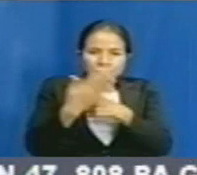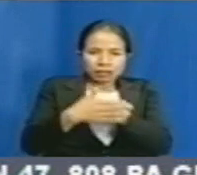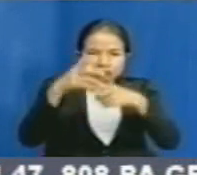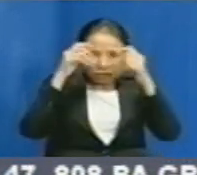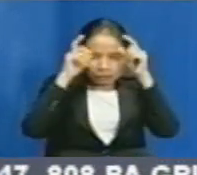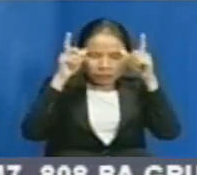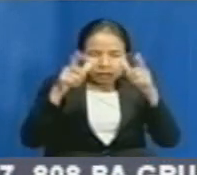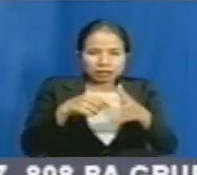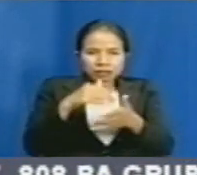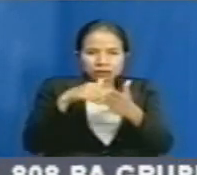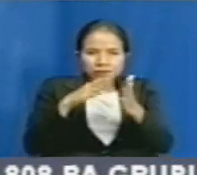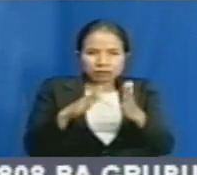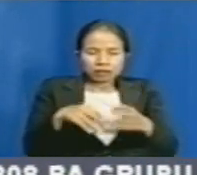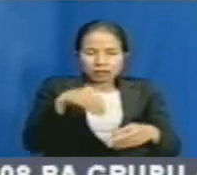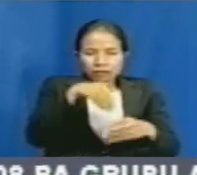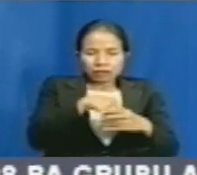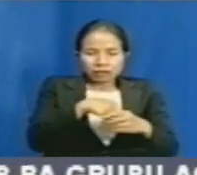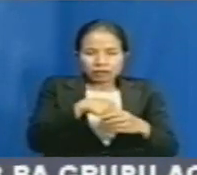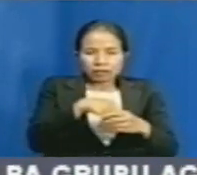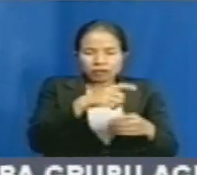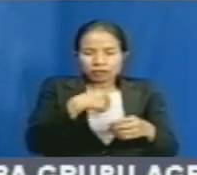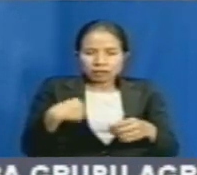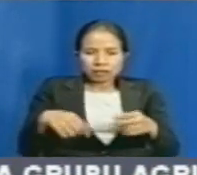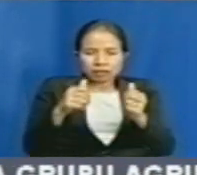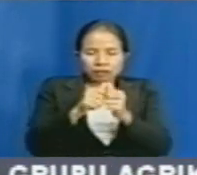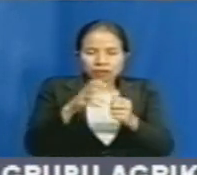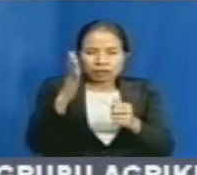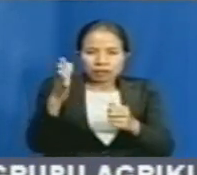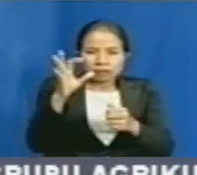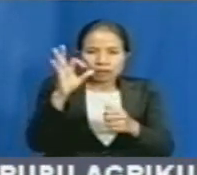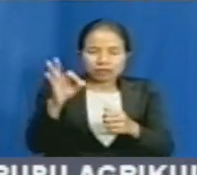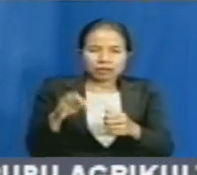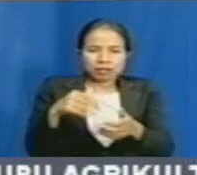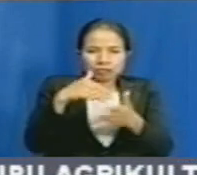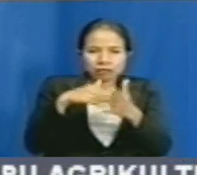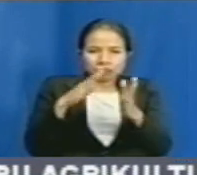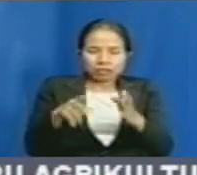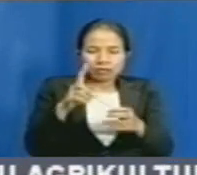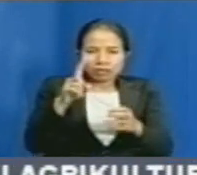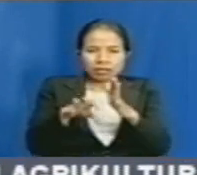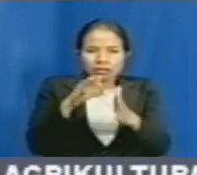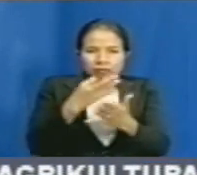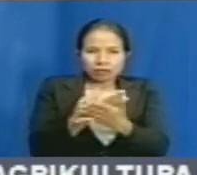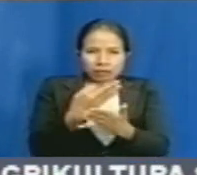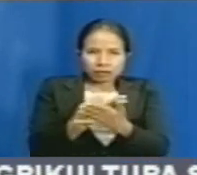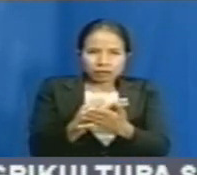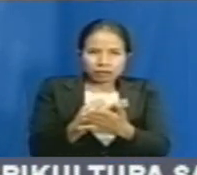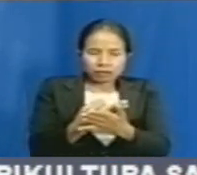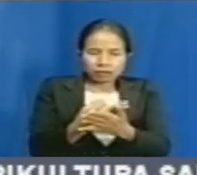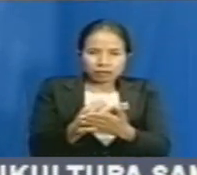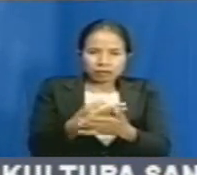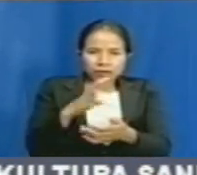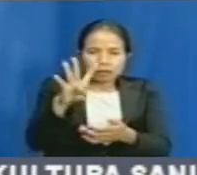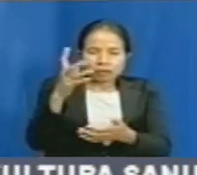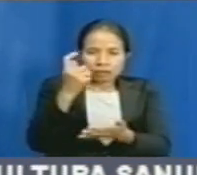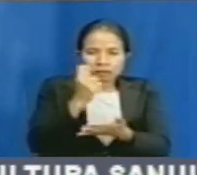irane. Estudante Bolseiro Sina hamutu klima nulu resensiane kada estudante ida hetang orsamentu rihum hat